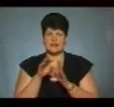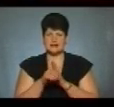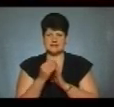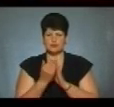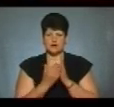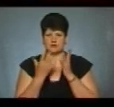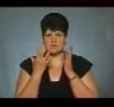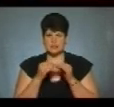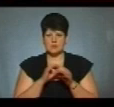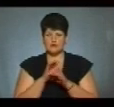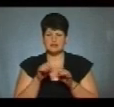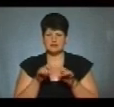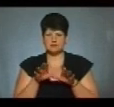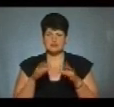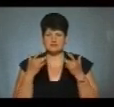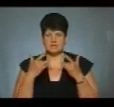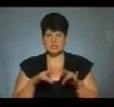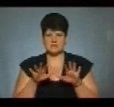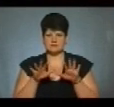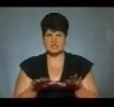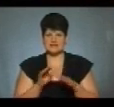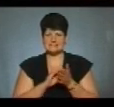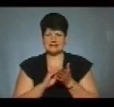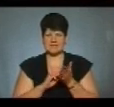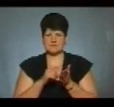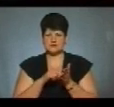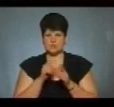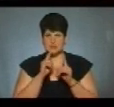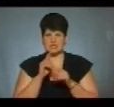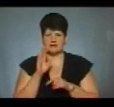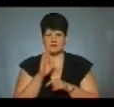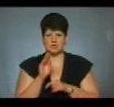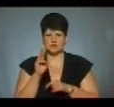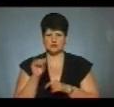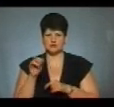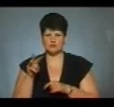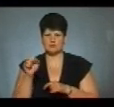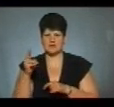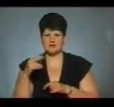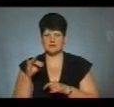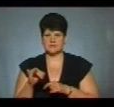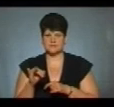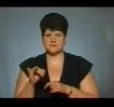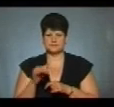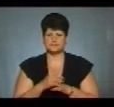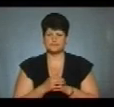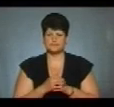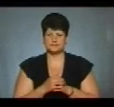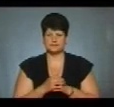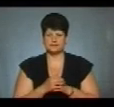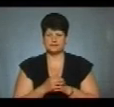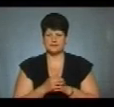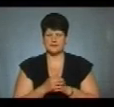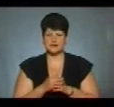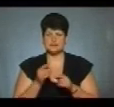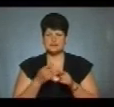проект рішення про звільнення з посади секретаря Тернопільської міськради Віктора Шумади. Будь-який депутат має право з голосу внести будь-який проект рішення.